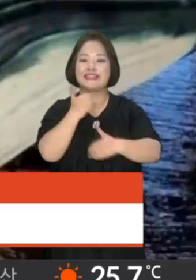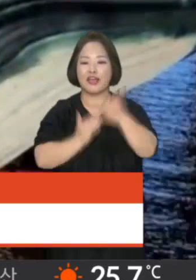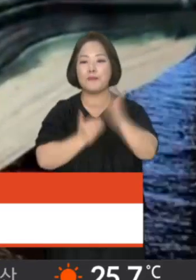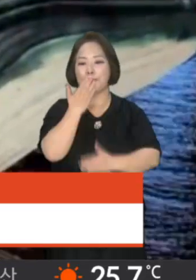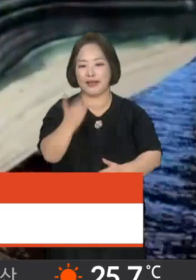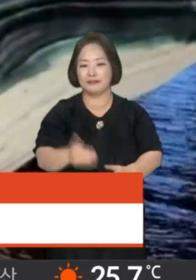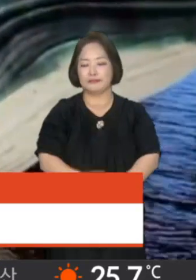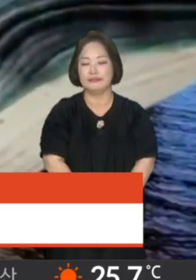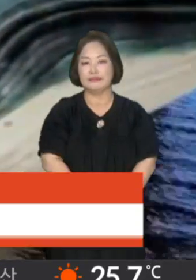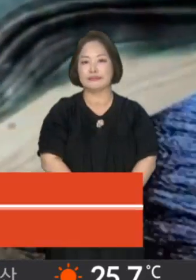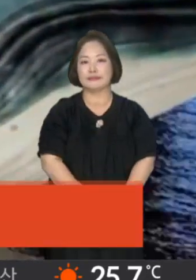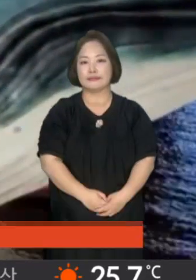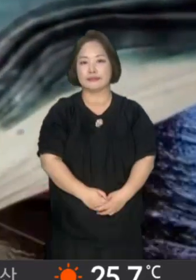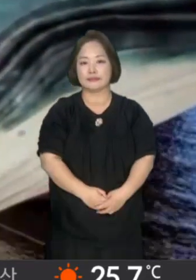진행할 계획입니다